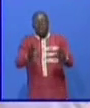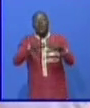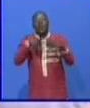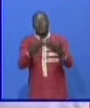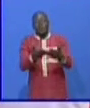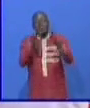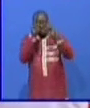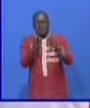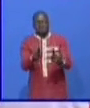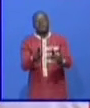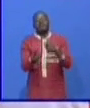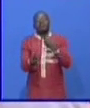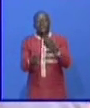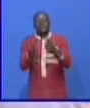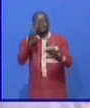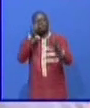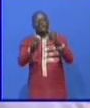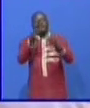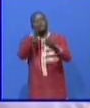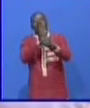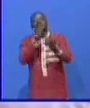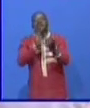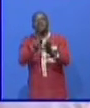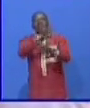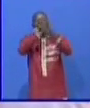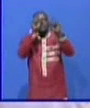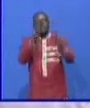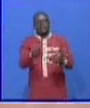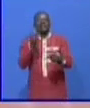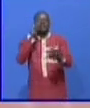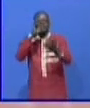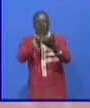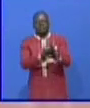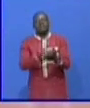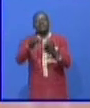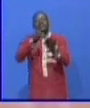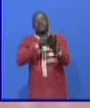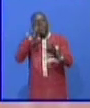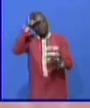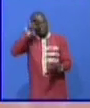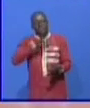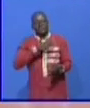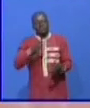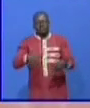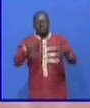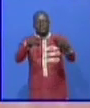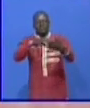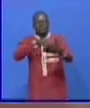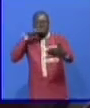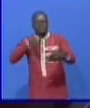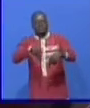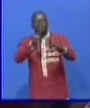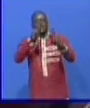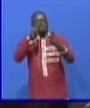citoyens apprécient le niveau de prise en compte des questions liées au genre et à la promotion des droits humains? La restitution de cette étude va permettre d'évaluer